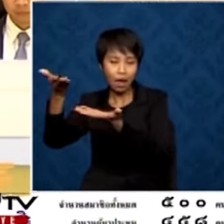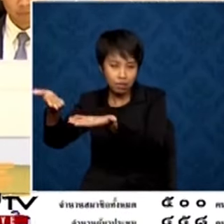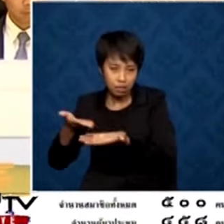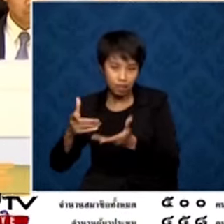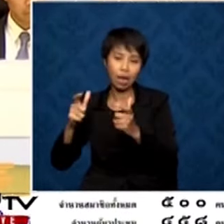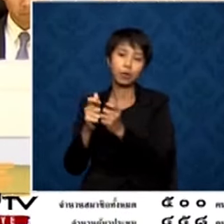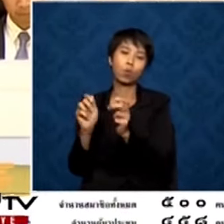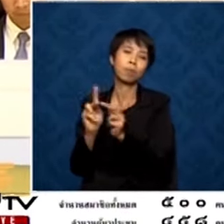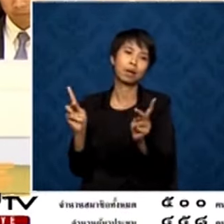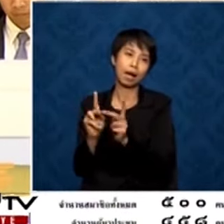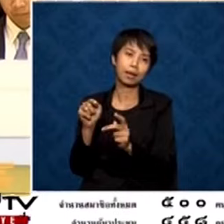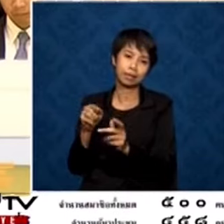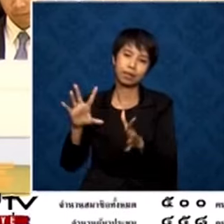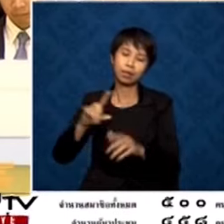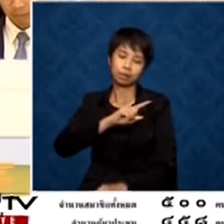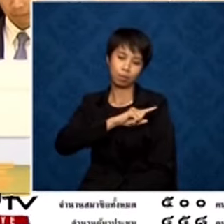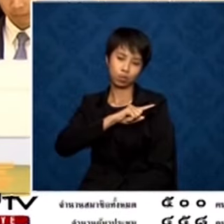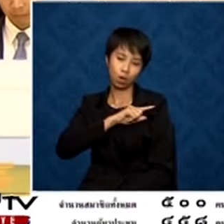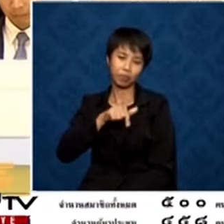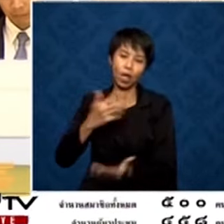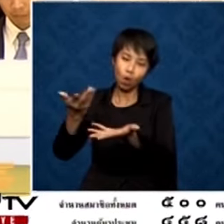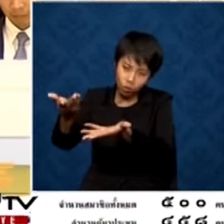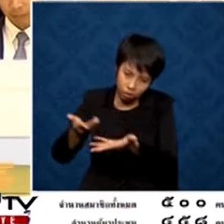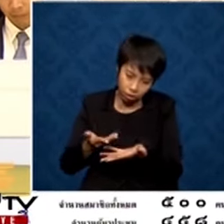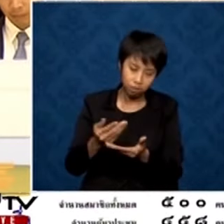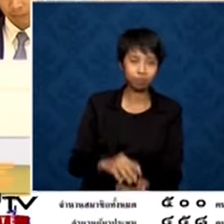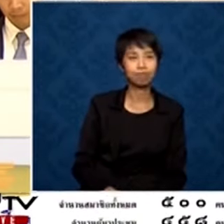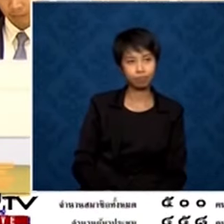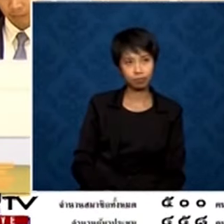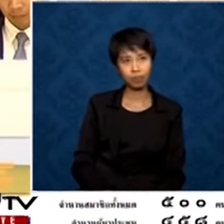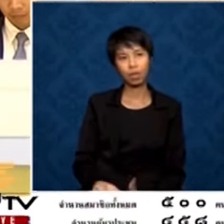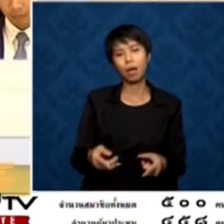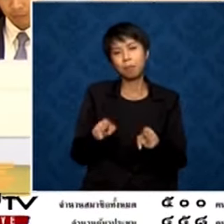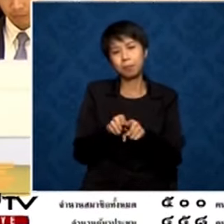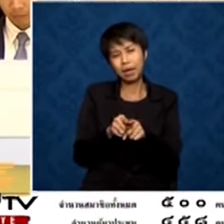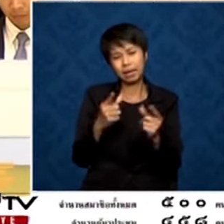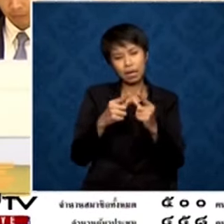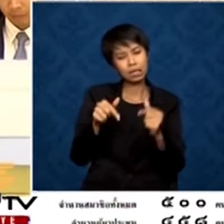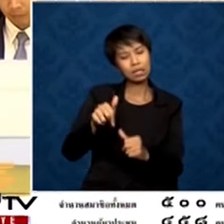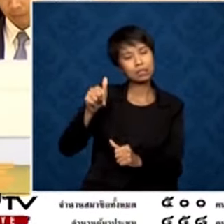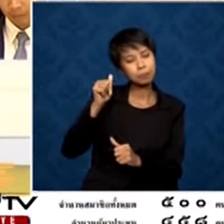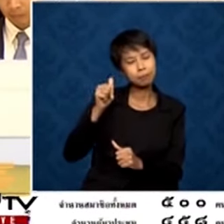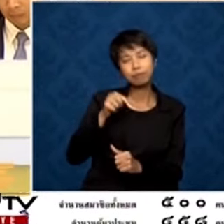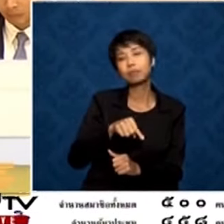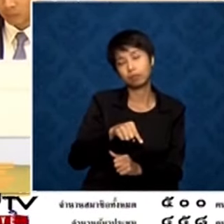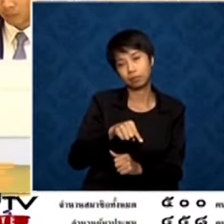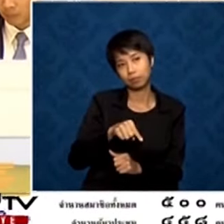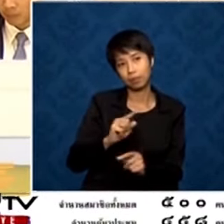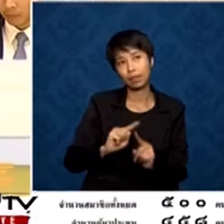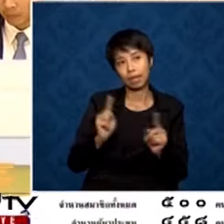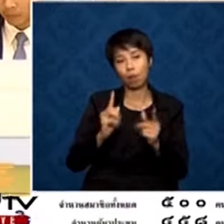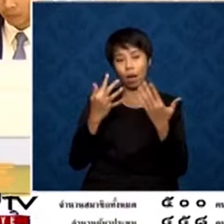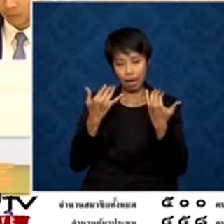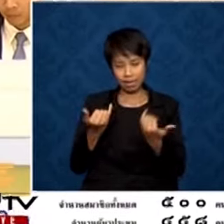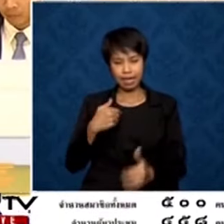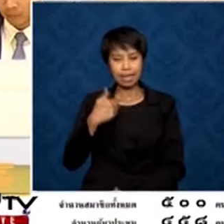งานกรรมธิการว่ามีกลไกใช่มั้ยที่ศึกษามาป้องกันปัญหาการติดพนันป้องกันปัญหาความรุนแรงเนี่ยค่ะยกตัวอย่าง